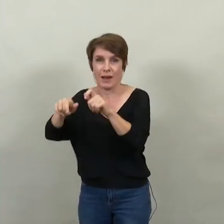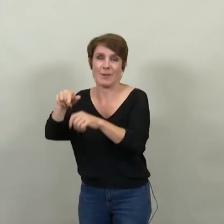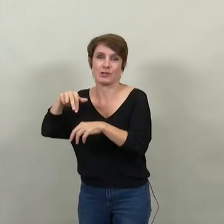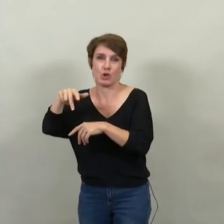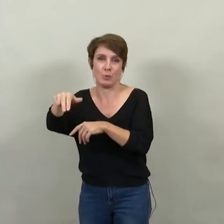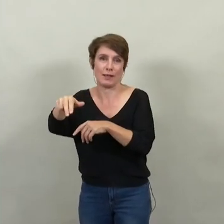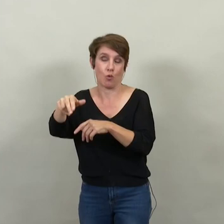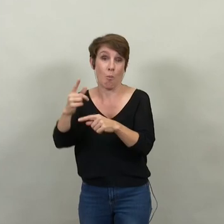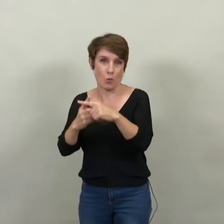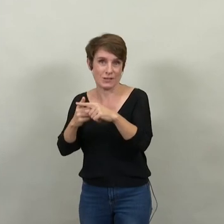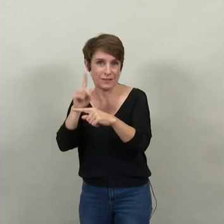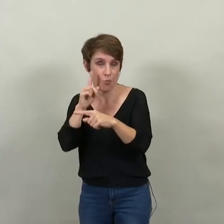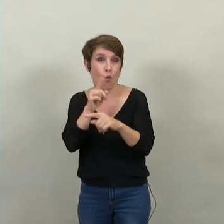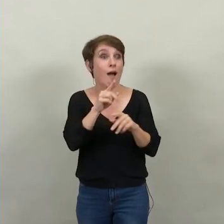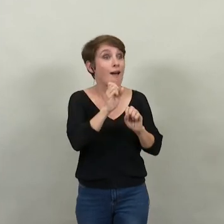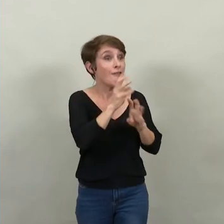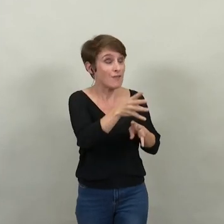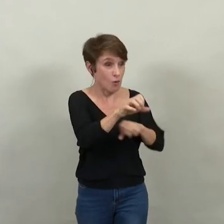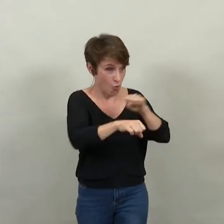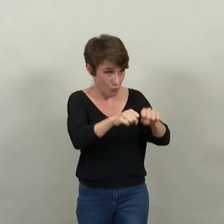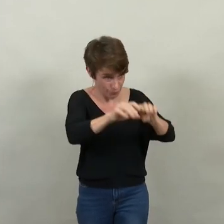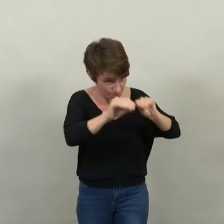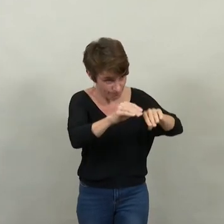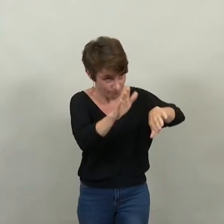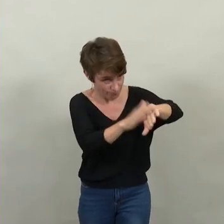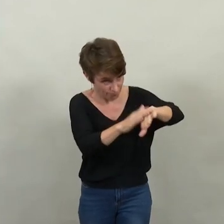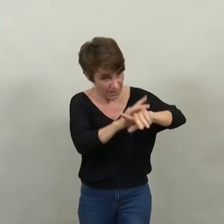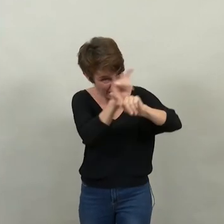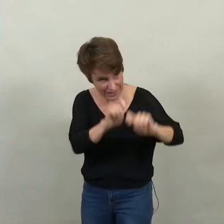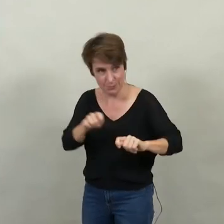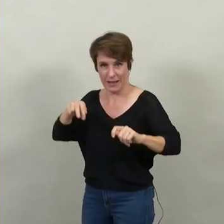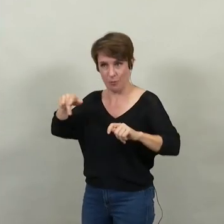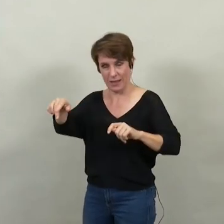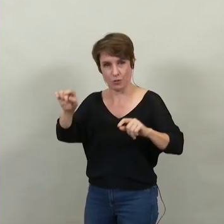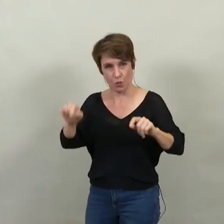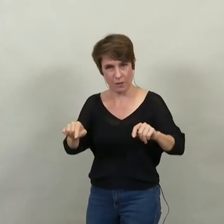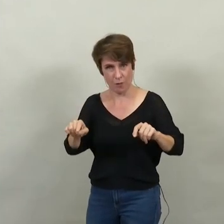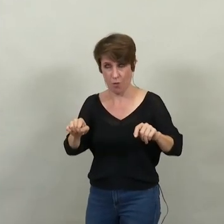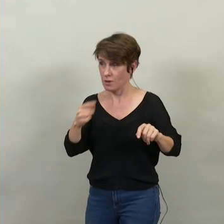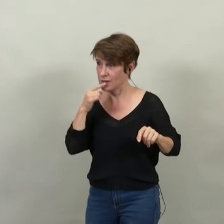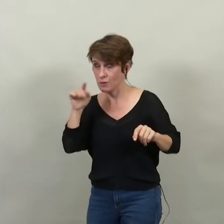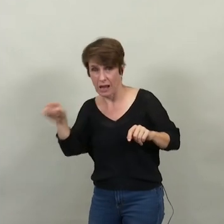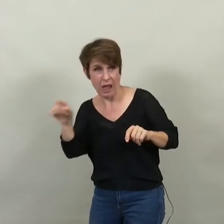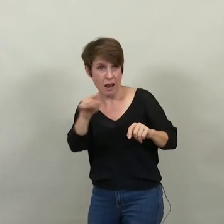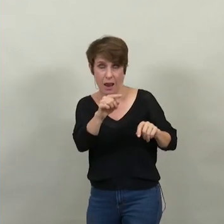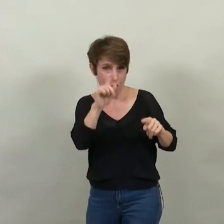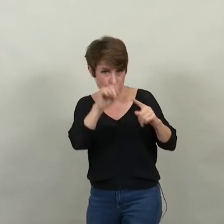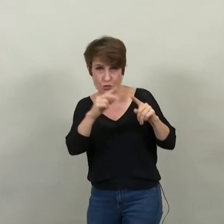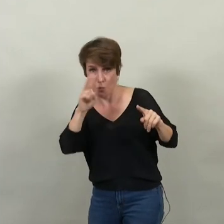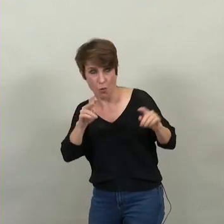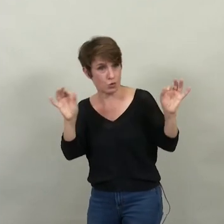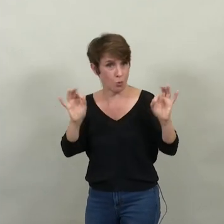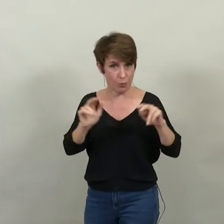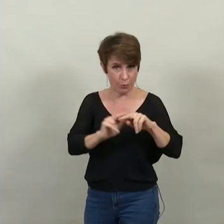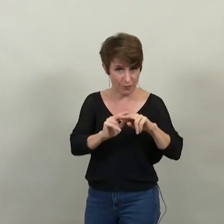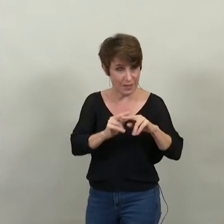respecteres piéton pour une meilleure cohabitation entre toutes les mobilités décarbonées le but est de